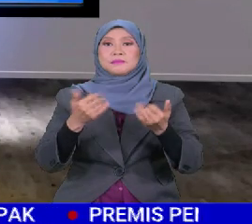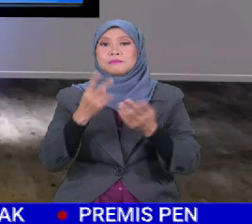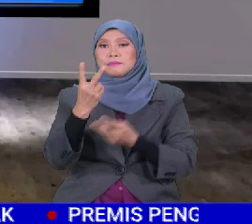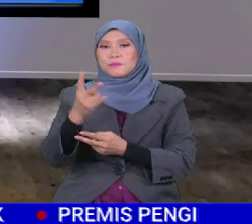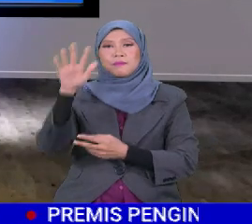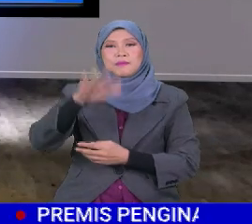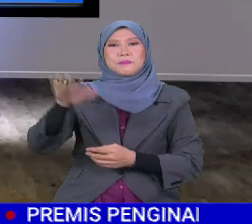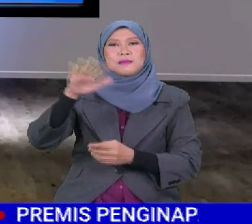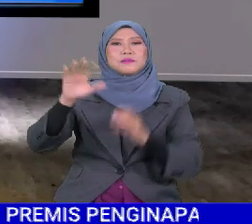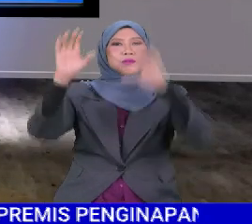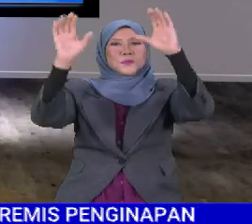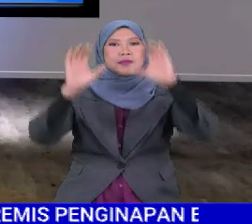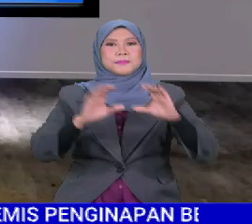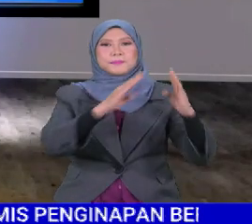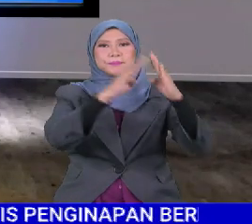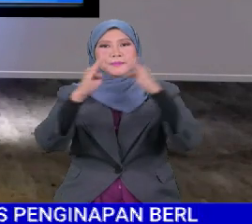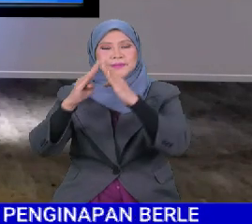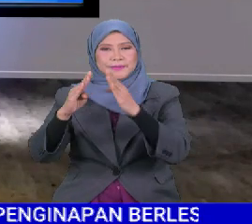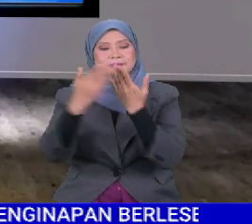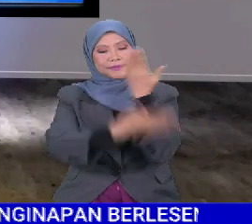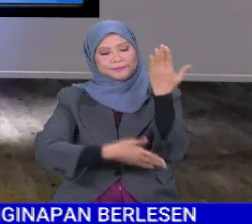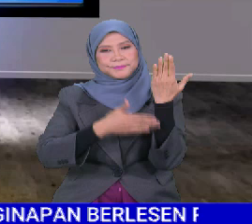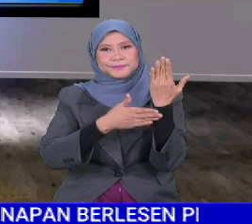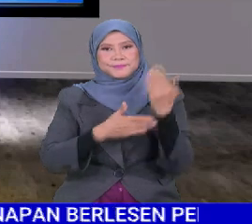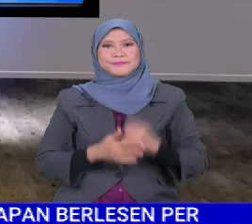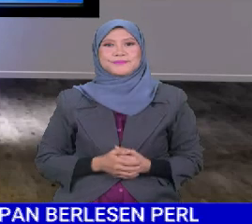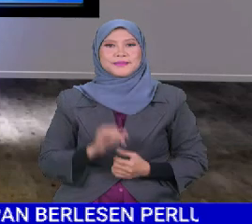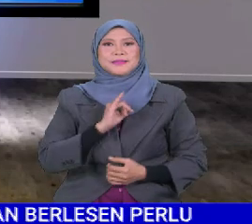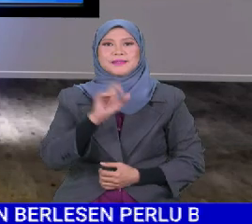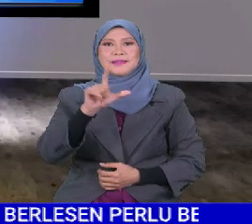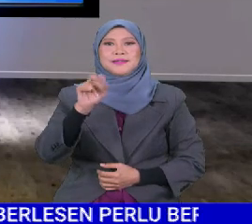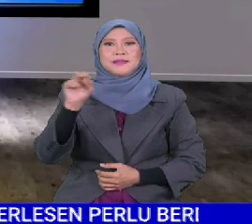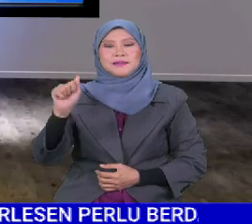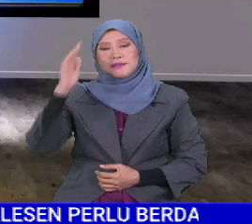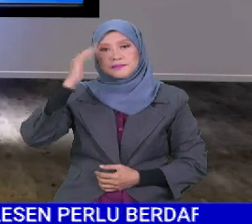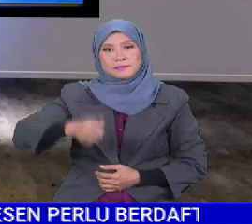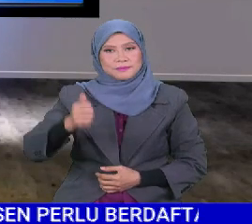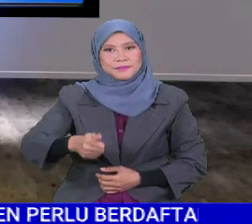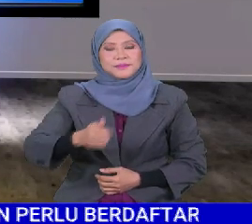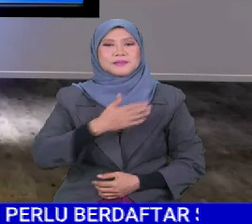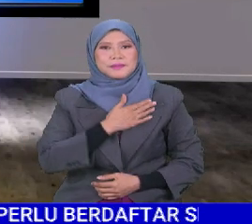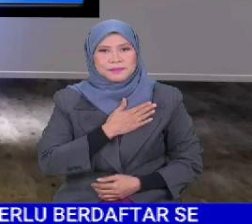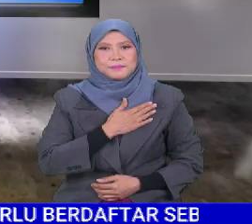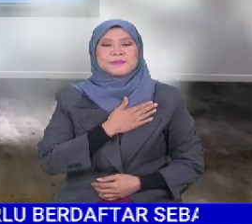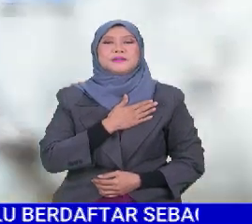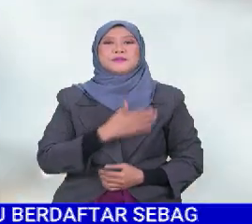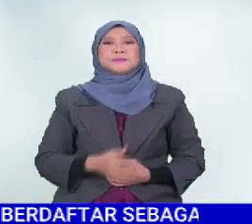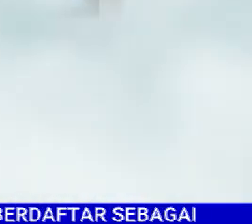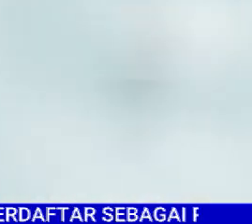lihat dulu ramalan cuaca bagi bandar-bandar utama di seluruh Malaysia. Selinda Hanif, Assalamualaikum dan salam sejahtera.